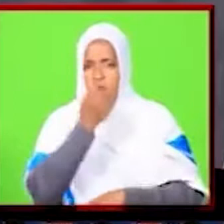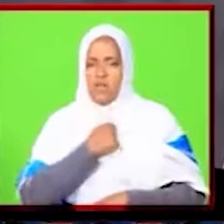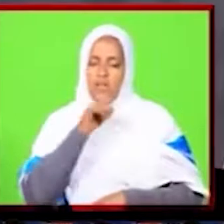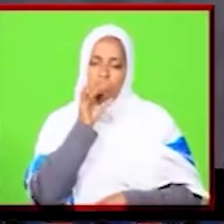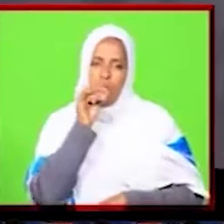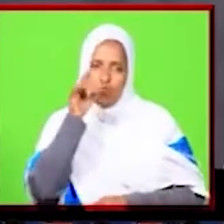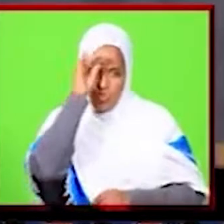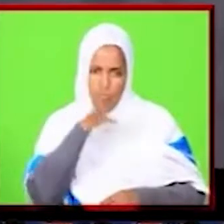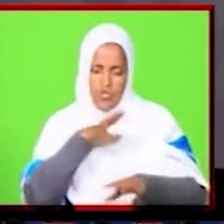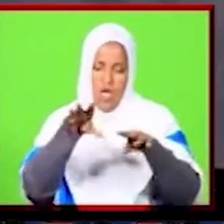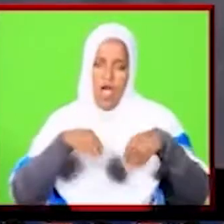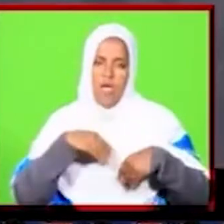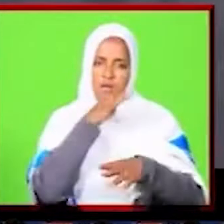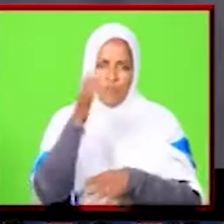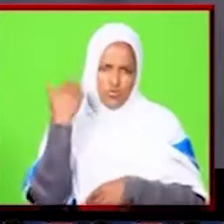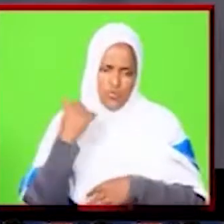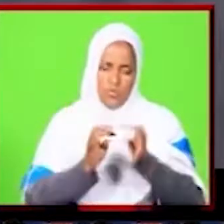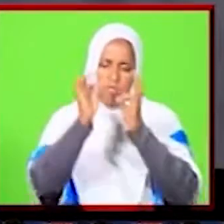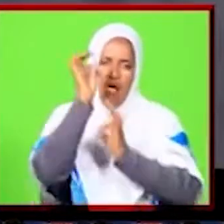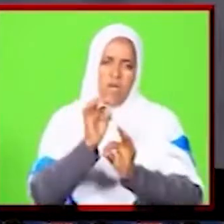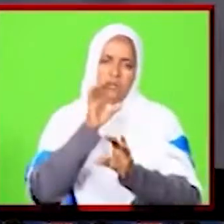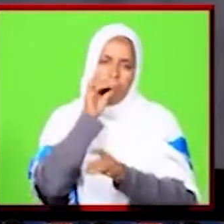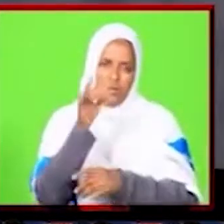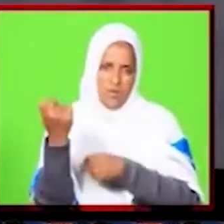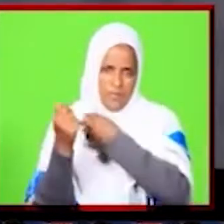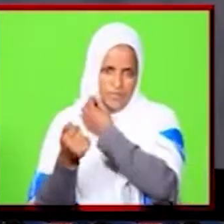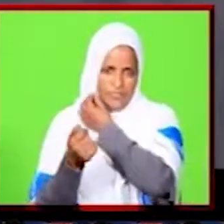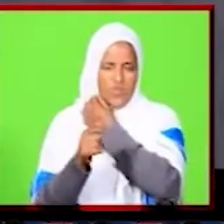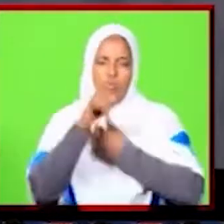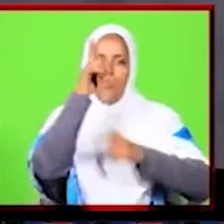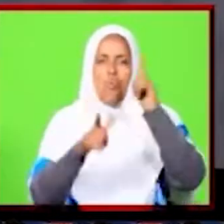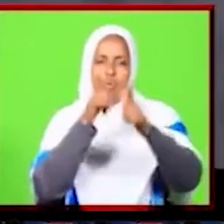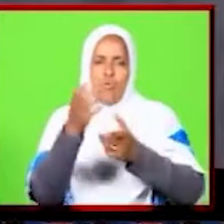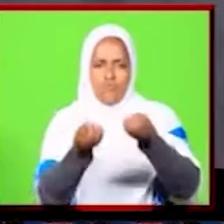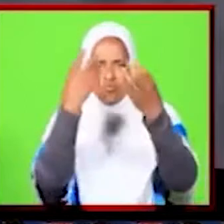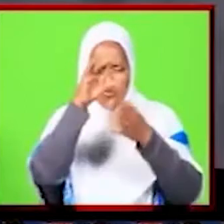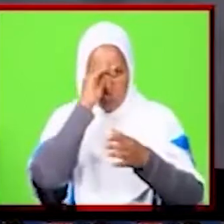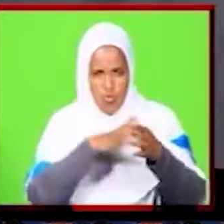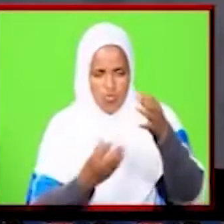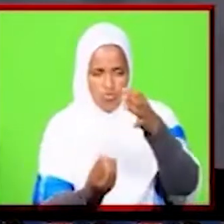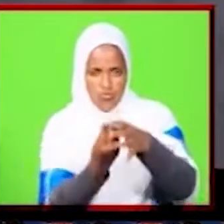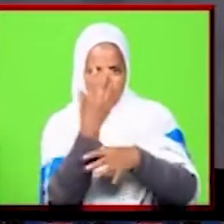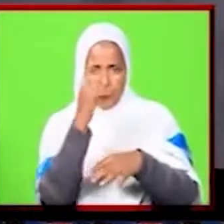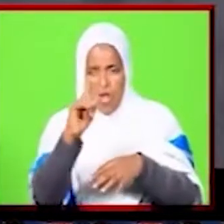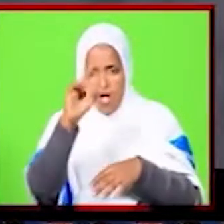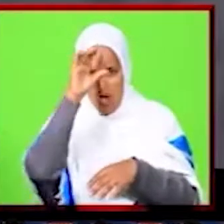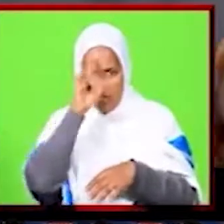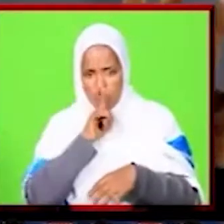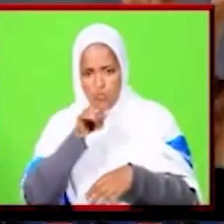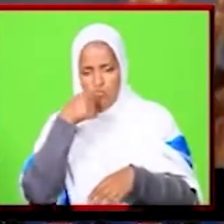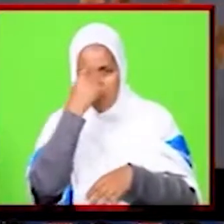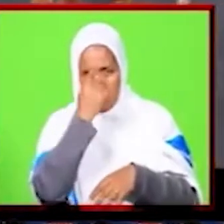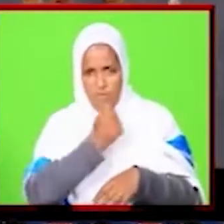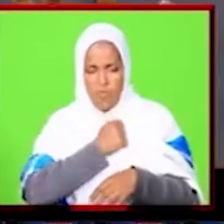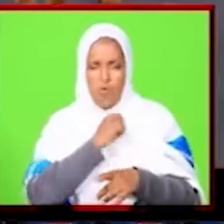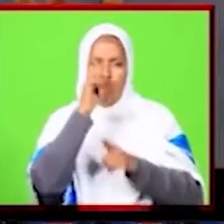ዳሰን አጥንተን ካልደረስንበት አናምንም የሚሉ ሰዎች አይቀበሉትም ነበር። ይሄ ተረት ነው። ጥንቱንም ቢሆን ቋንቋ ብዙ ነው። እንግዲህ